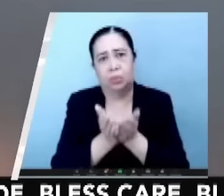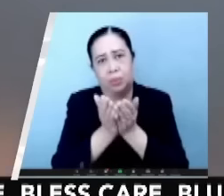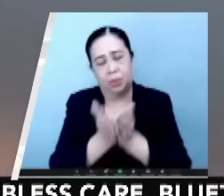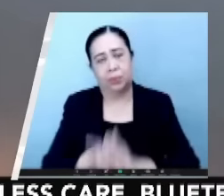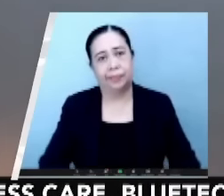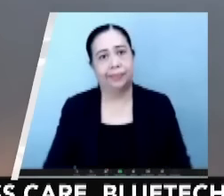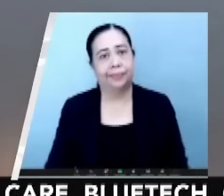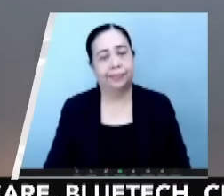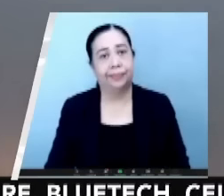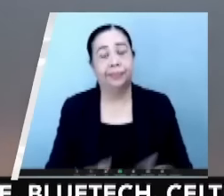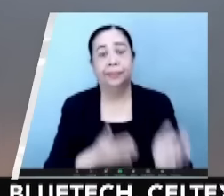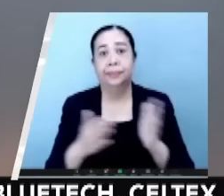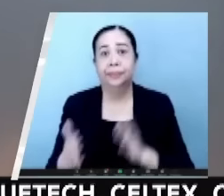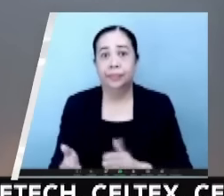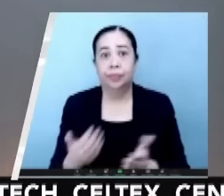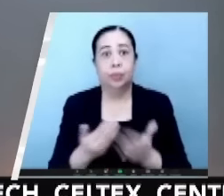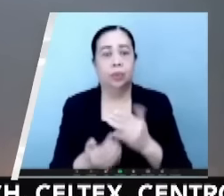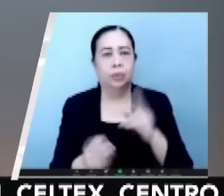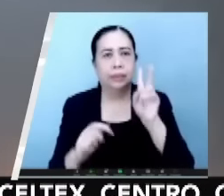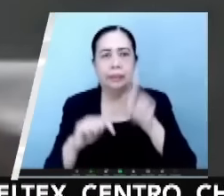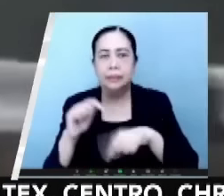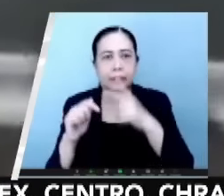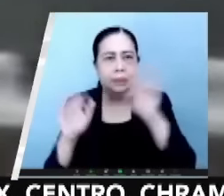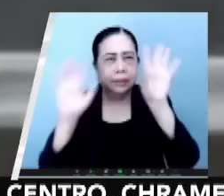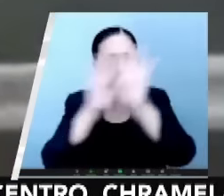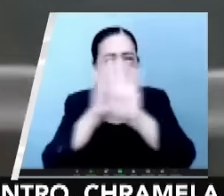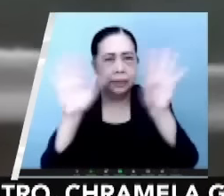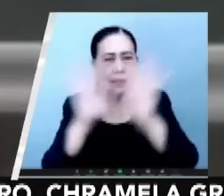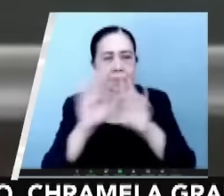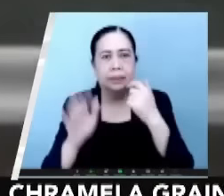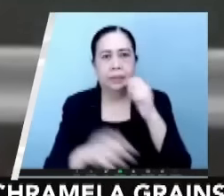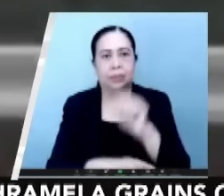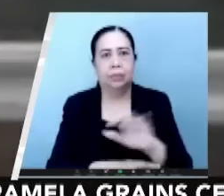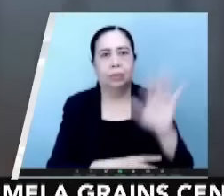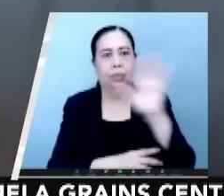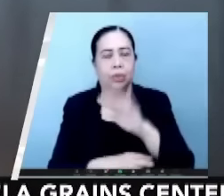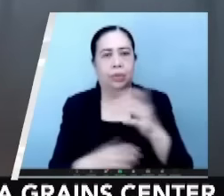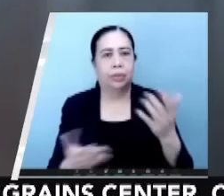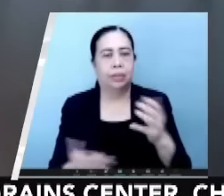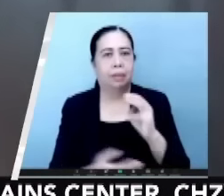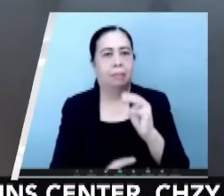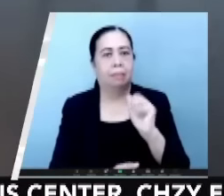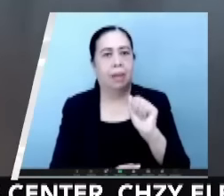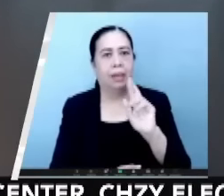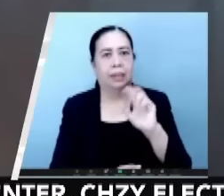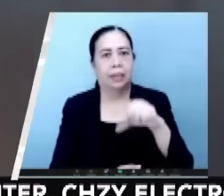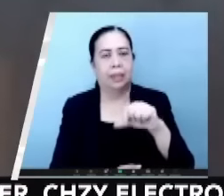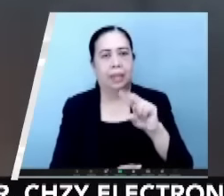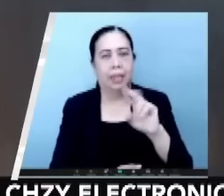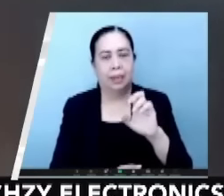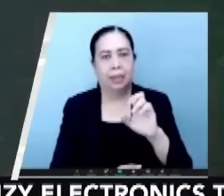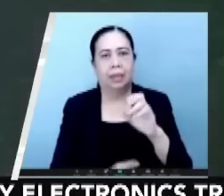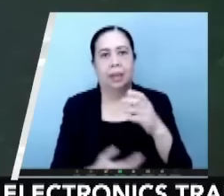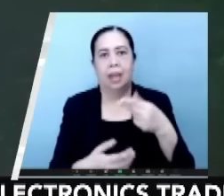Samantala, halos zero visibility naman kanina umaga sa Marilaki Highway, sakop ng Tanay Rizal.